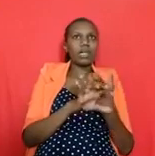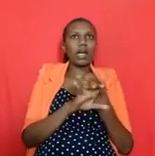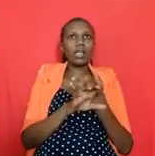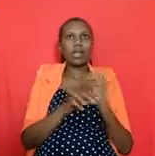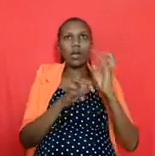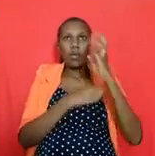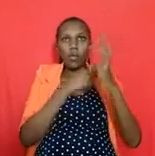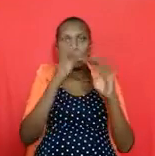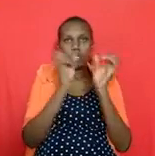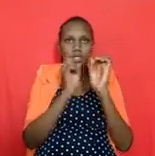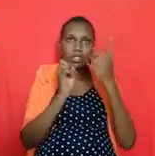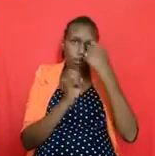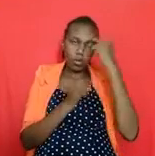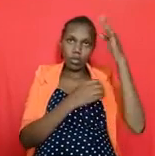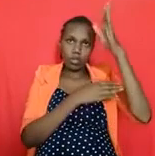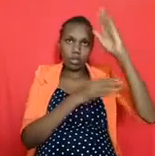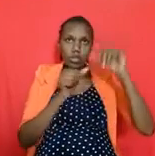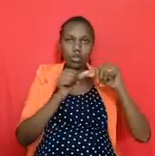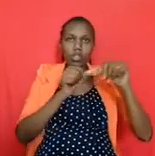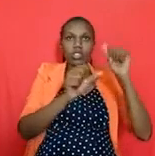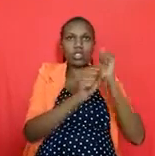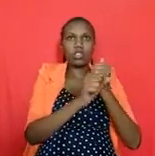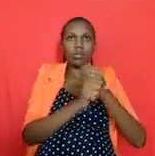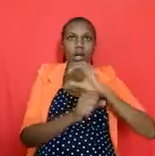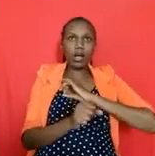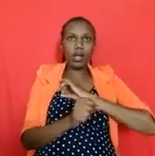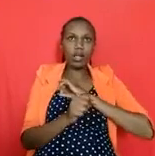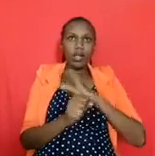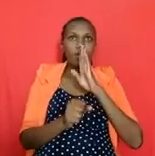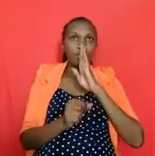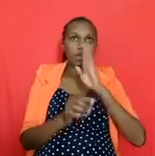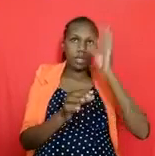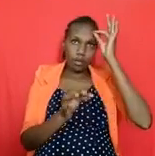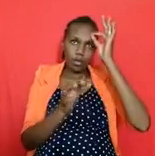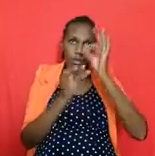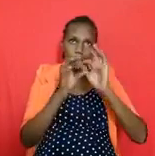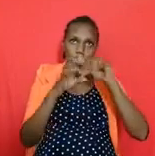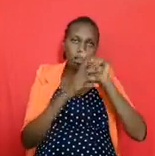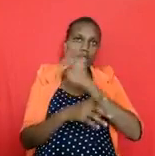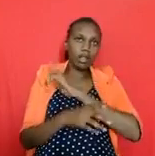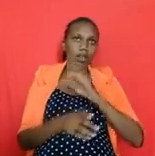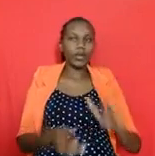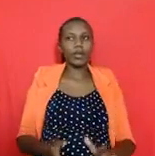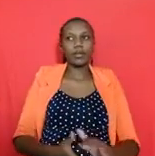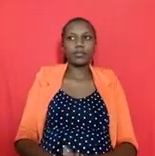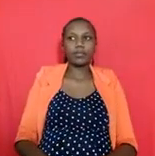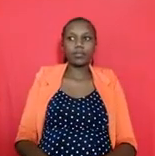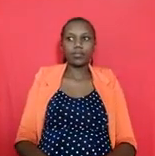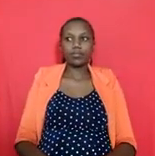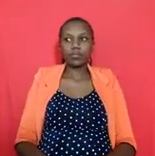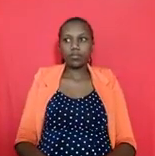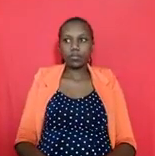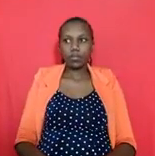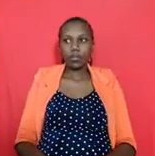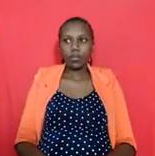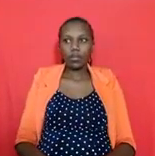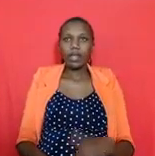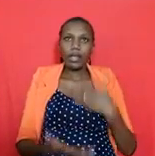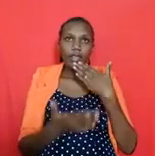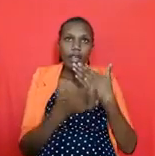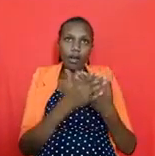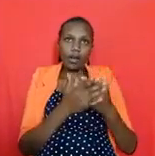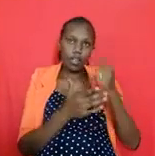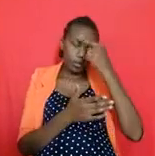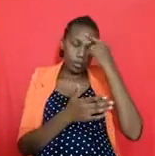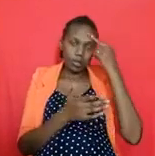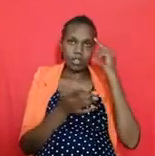gai no araruta wira wake mwihoke no ikare hau thiini wake ni gugatha gai ni tondu wa maundu